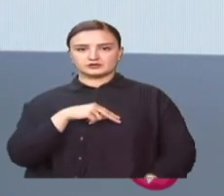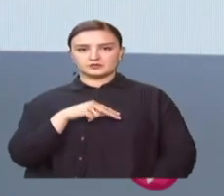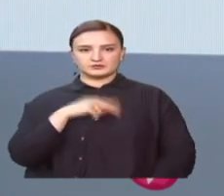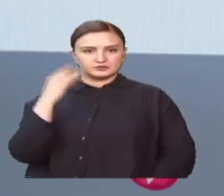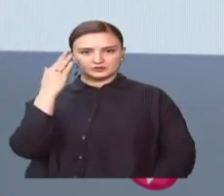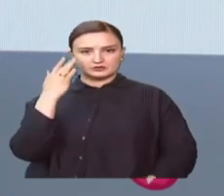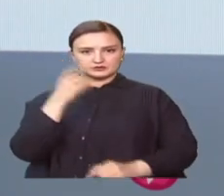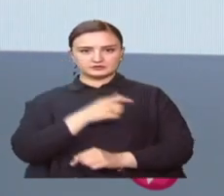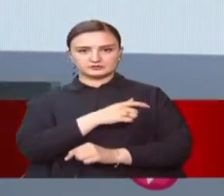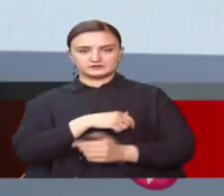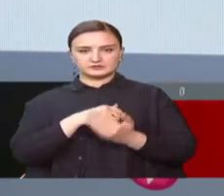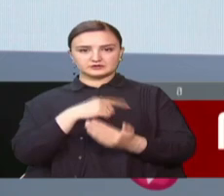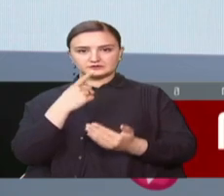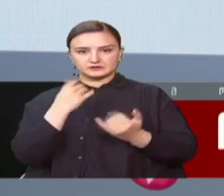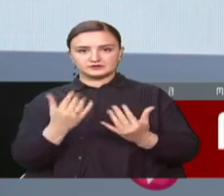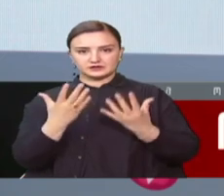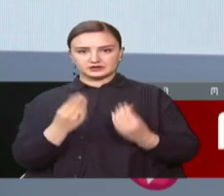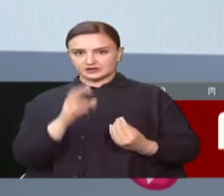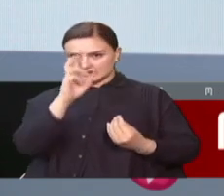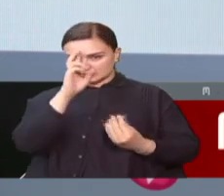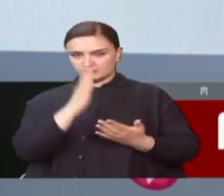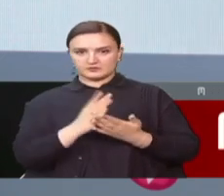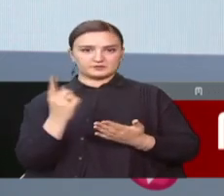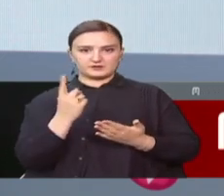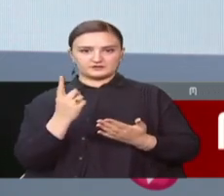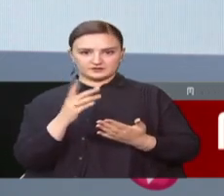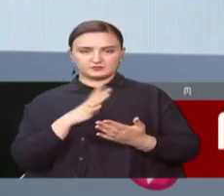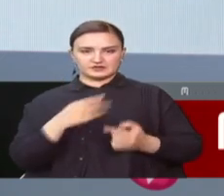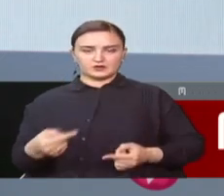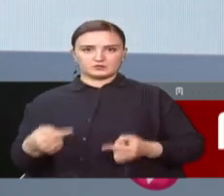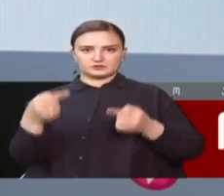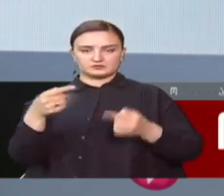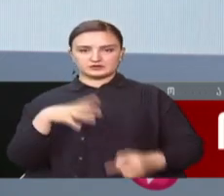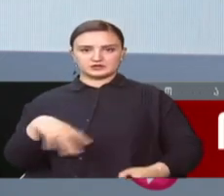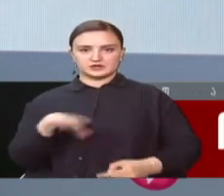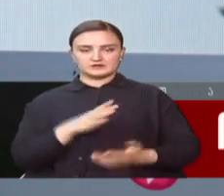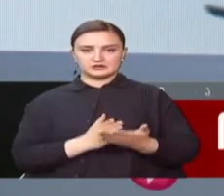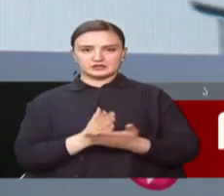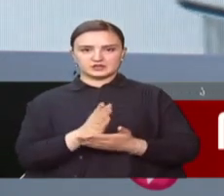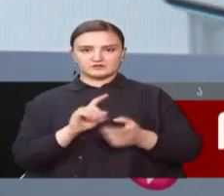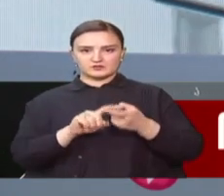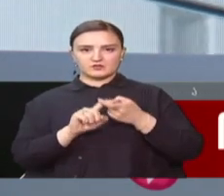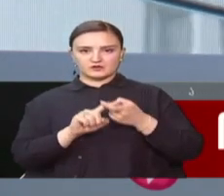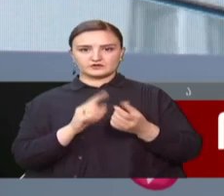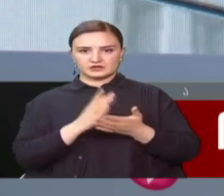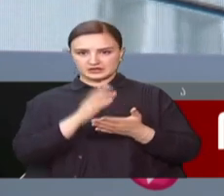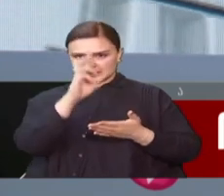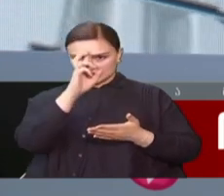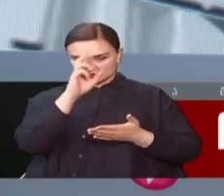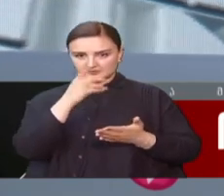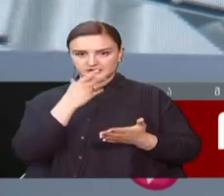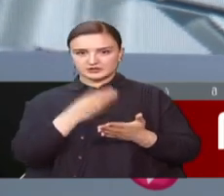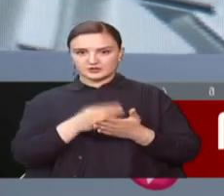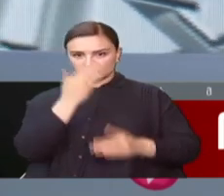собист Европс. Мисит кмит тревандели хели суплебарис. Первый ром или цхият да уперис вирда сакартвел стратеги улмокапширебз дарис хели суплебаром или